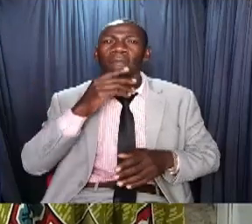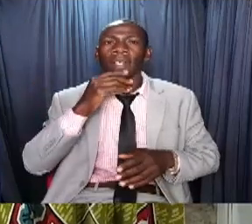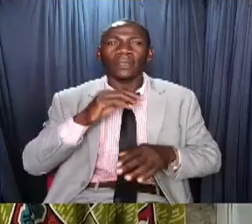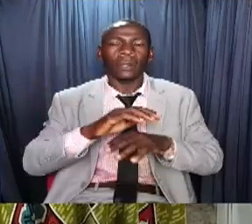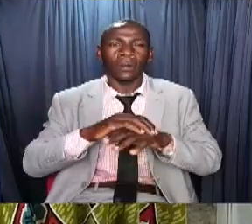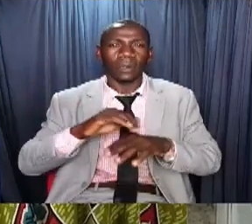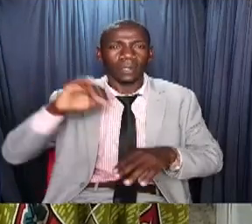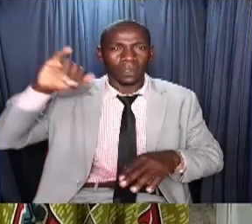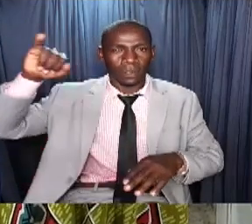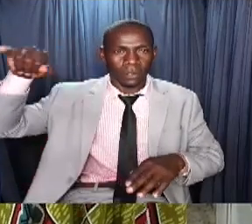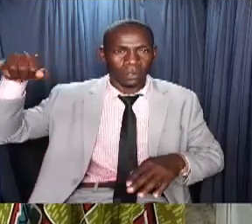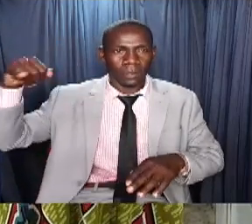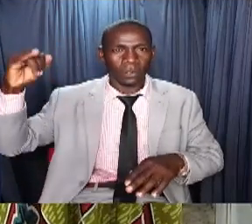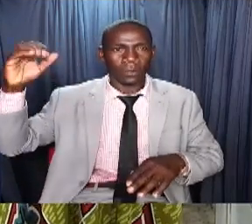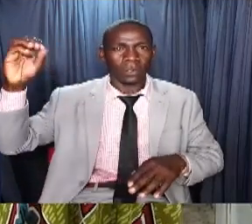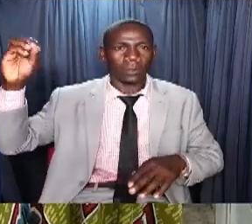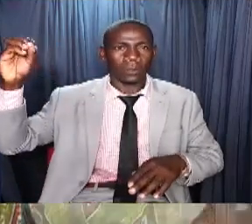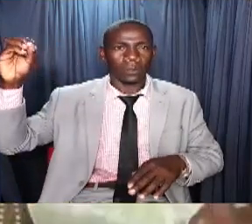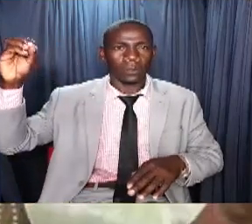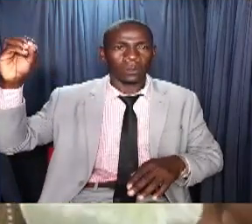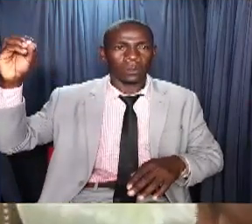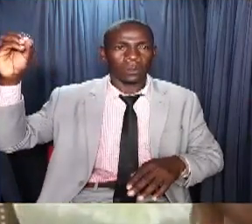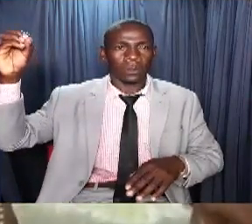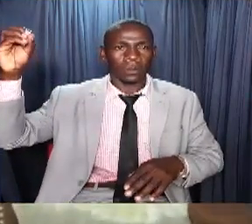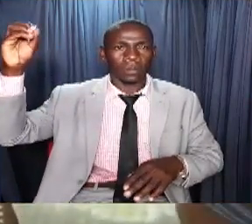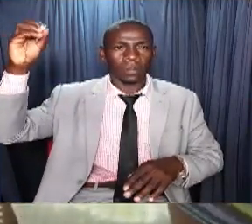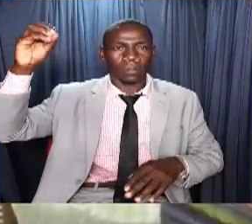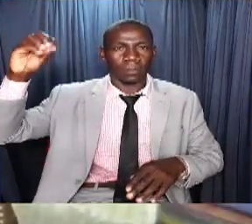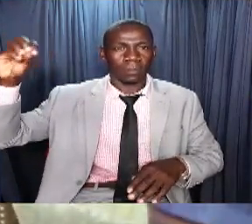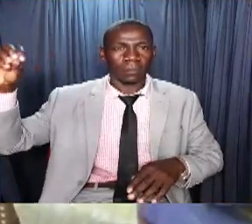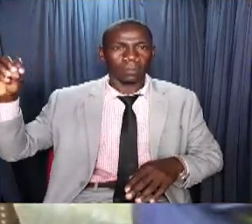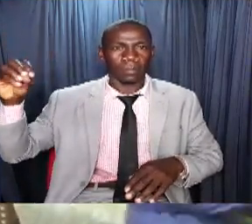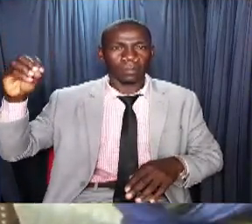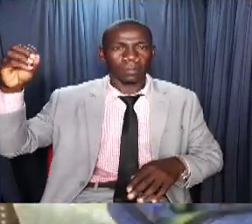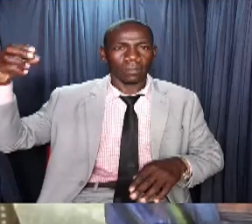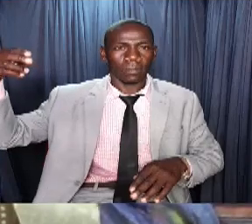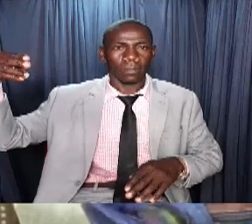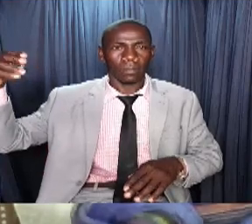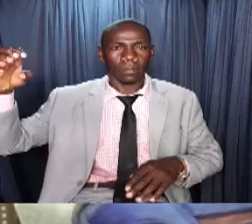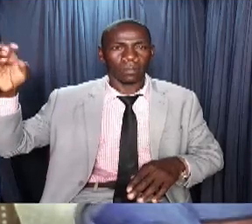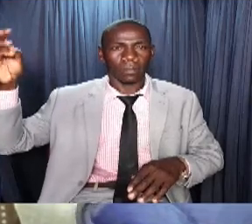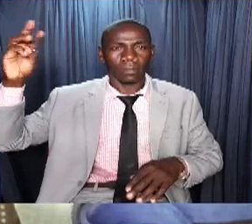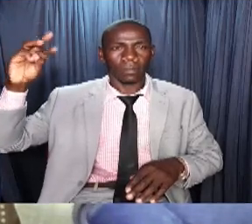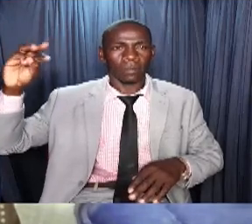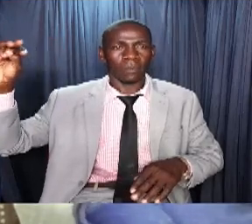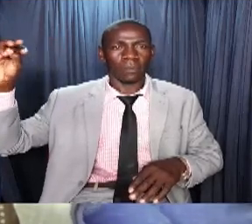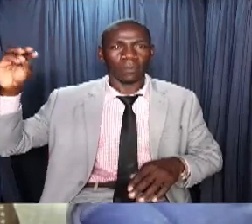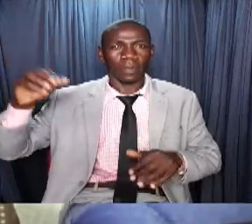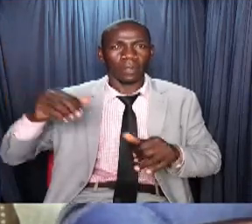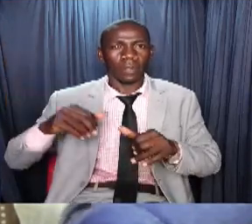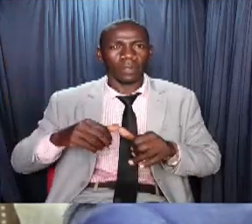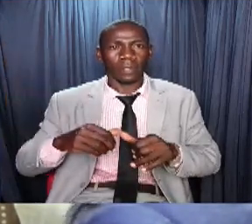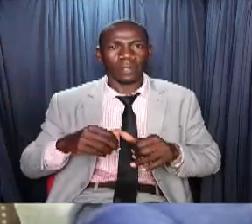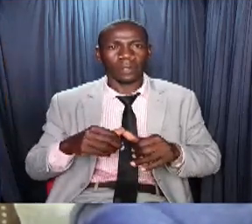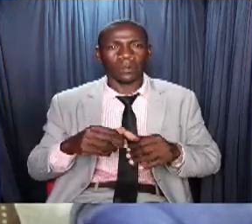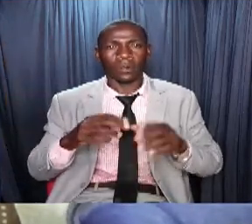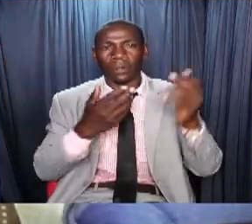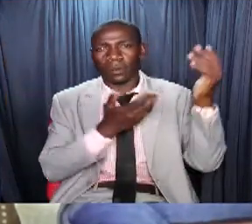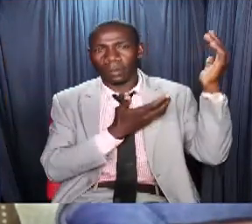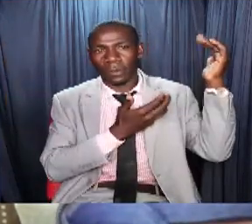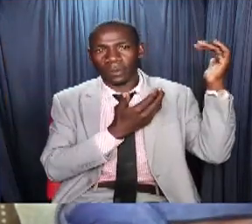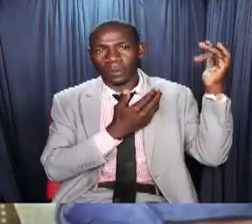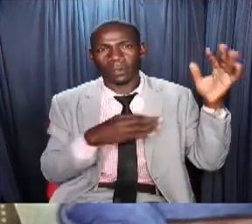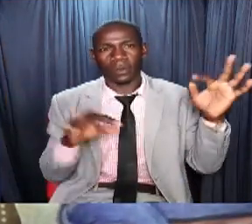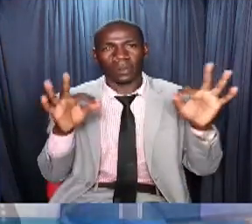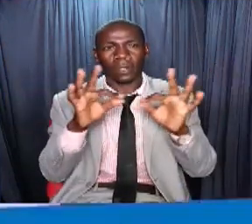Liseja Mahenge na mama yake anaitwa Rosemary Mwanayo Mahenge wa Rungwe, Mbeya. Ndoa hii inatarajiwa